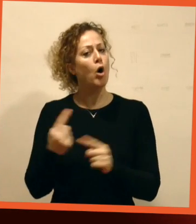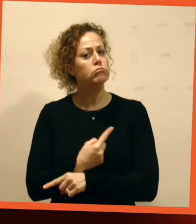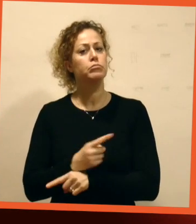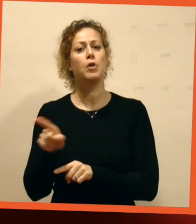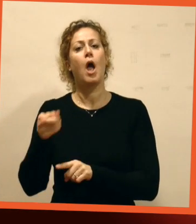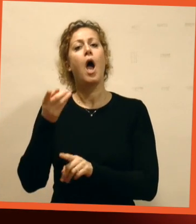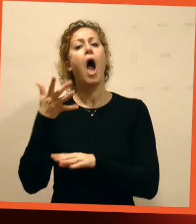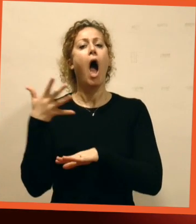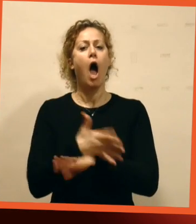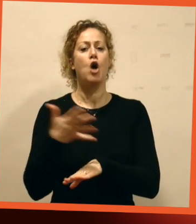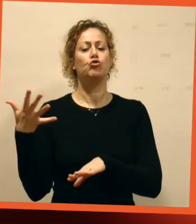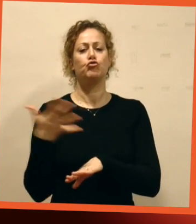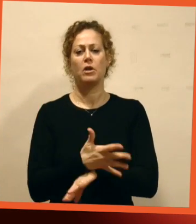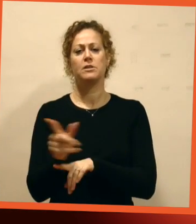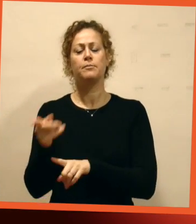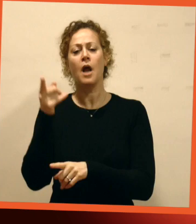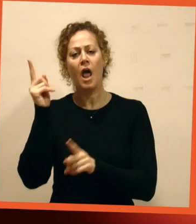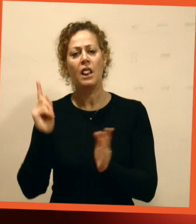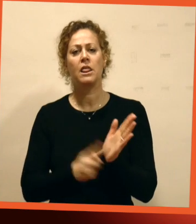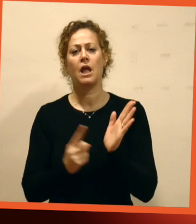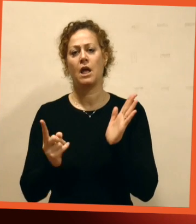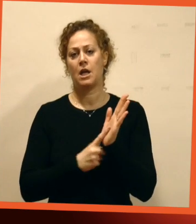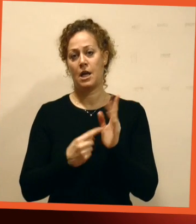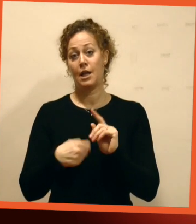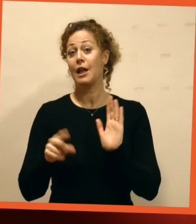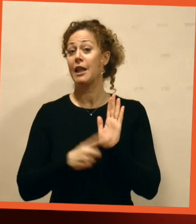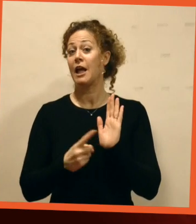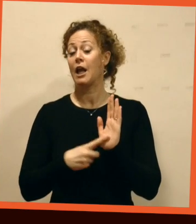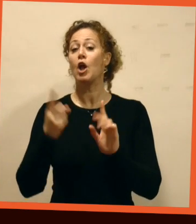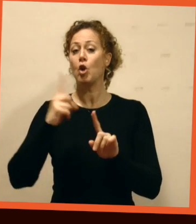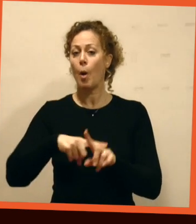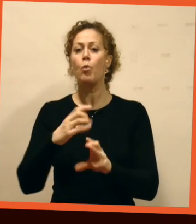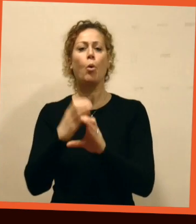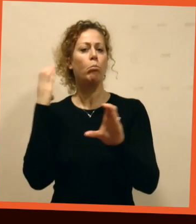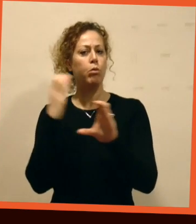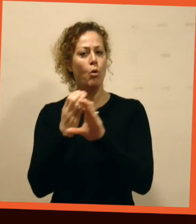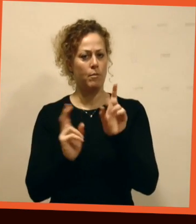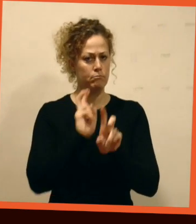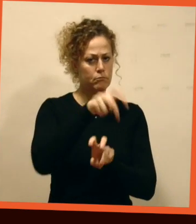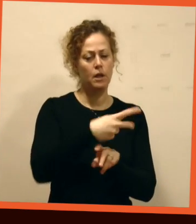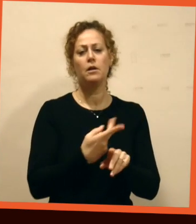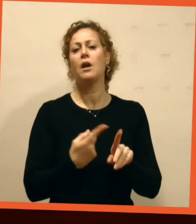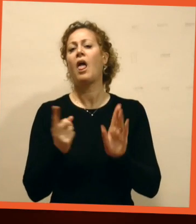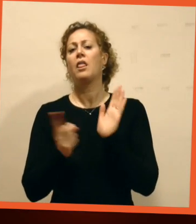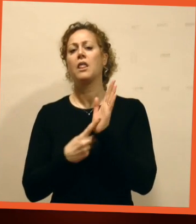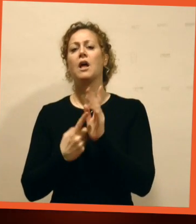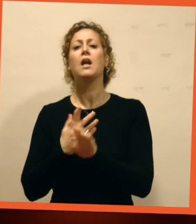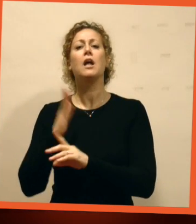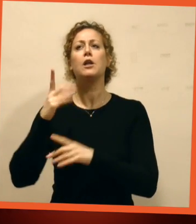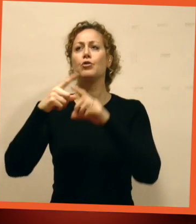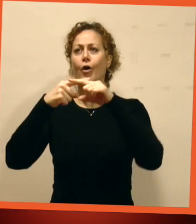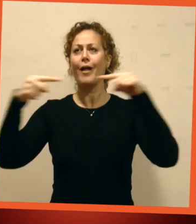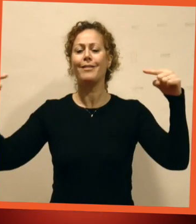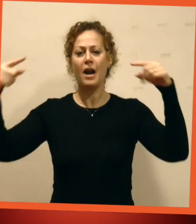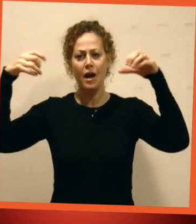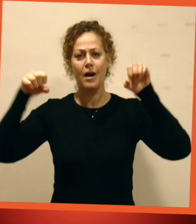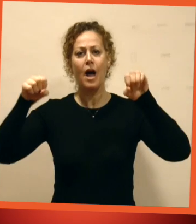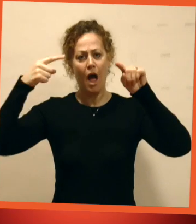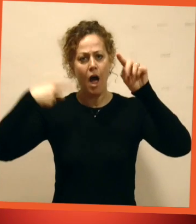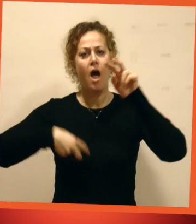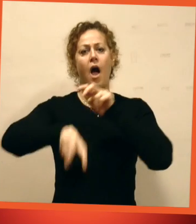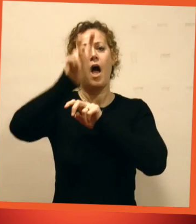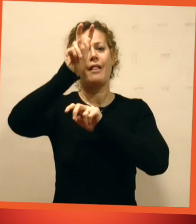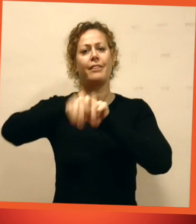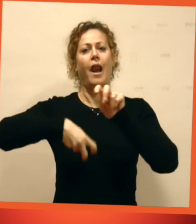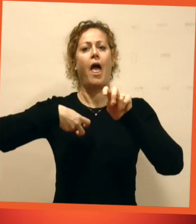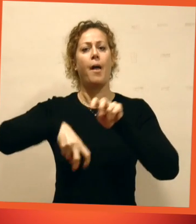di accesso a qualsiasi cosa, come ha il diritto di prendere il pullman, come chiunque altro ha il diritto di salire sul trapezio, anche se non ha l'uso delle